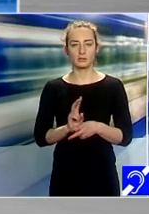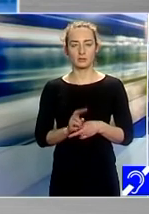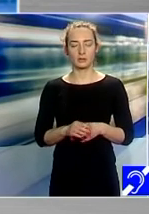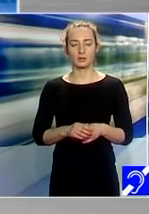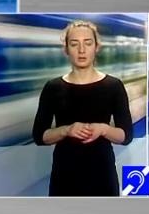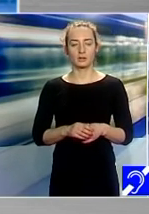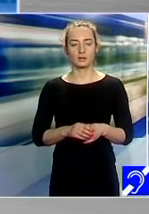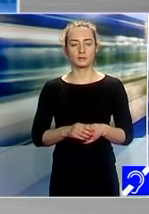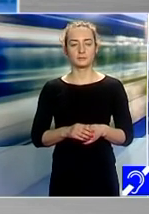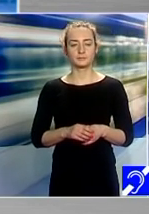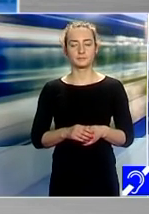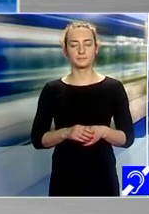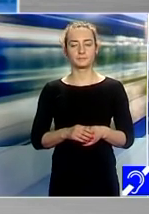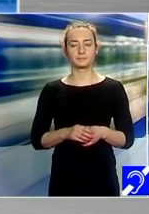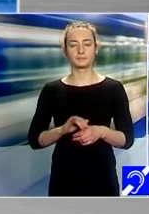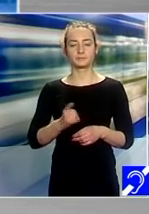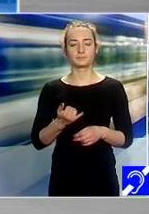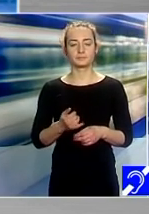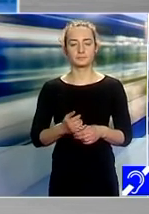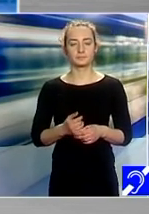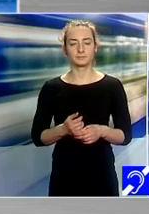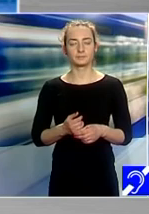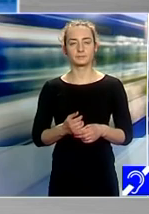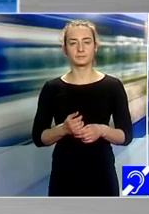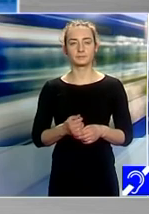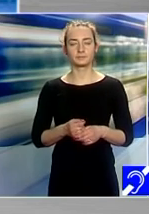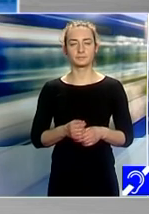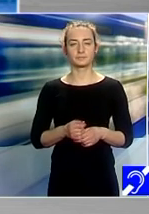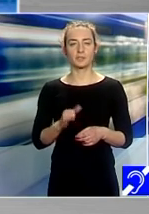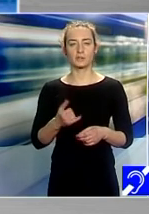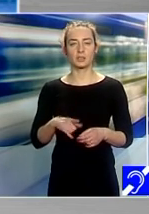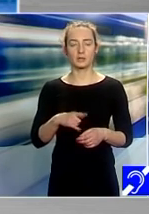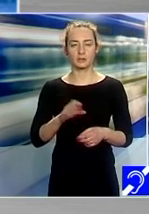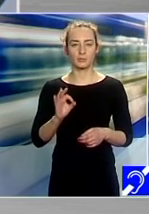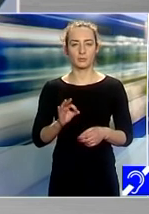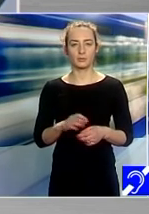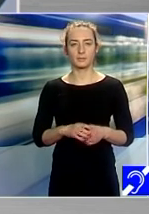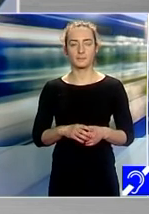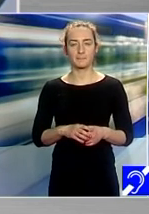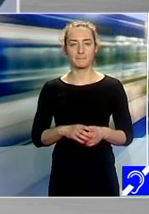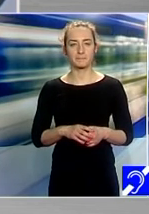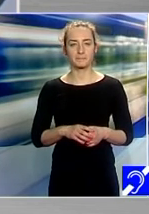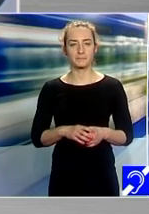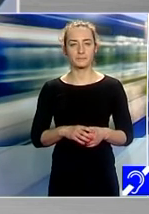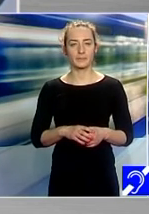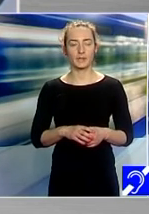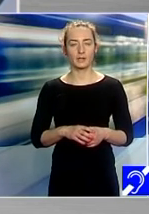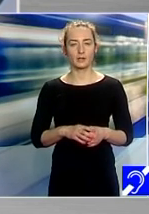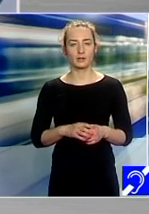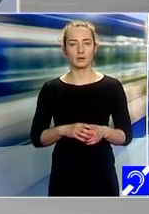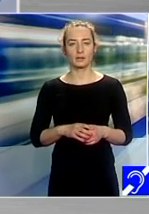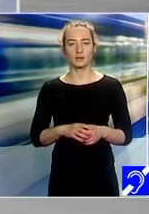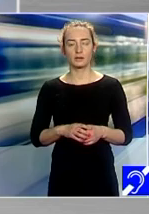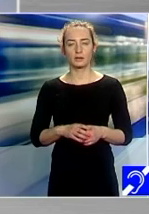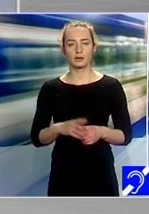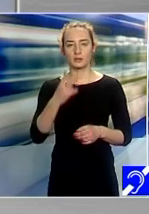posibilități de investigare și de prevenție. Este foarte bună și... De programul,